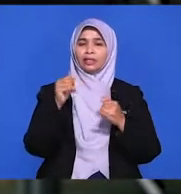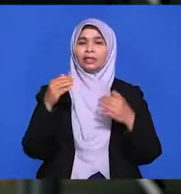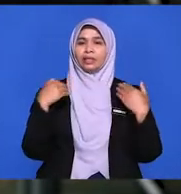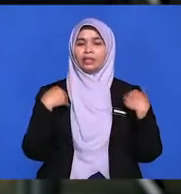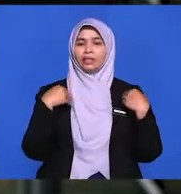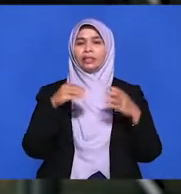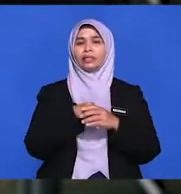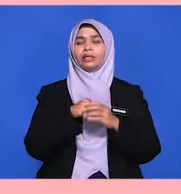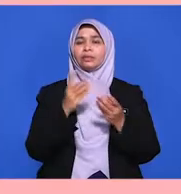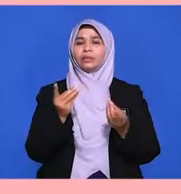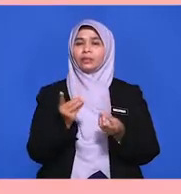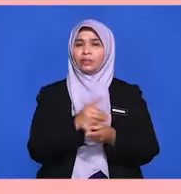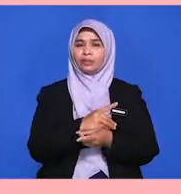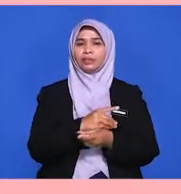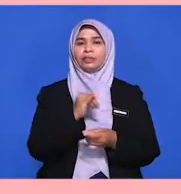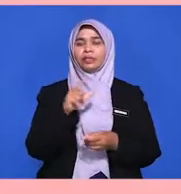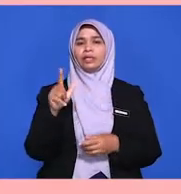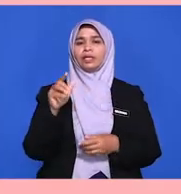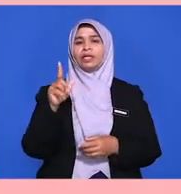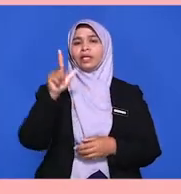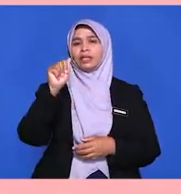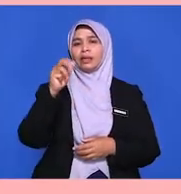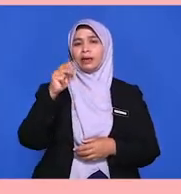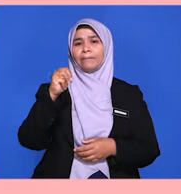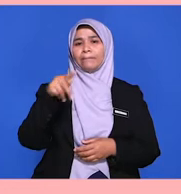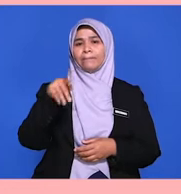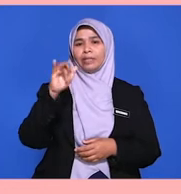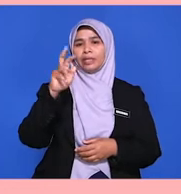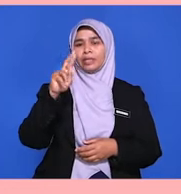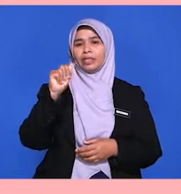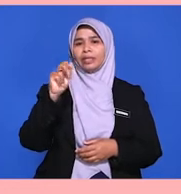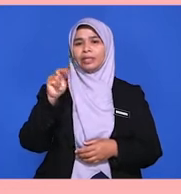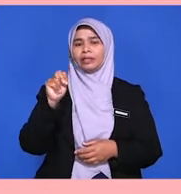dokumentasi adalah bahagian lampiran.